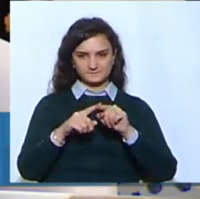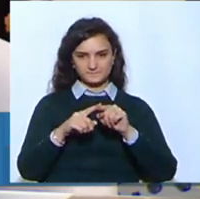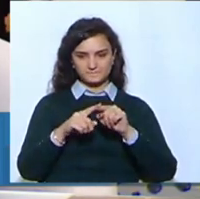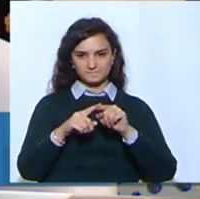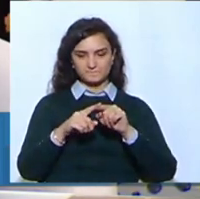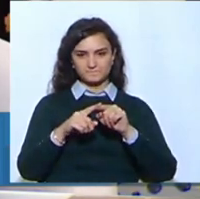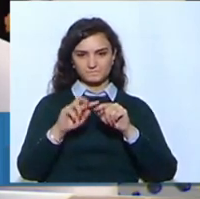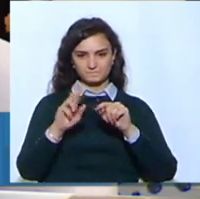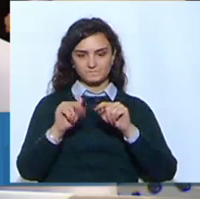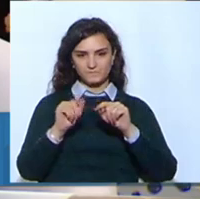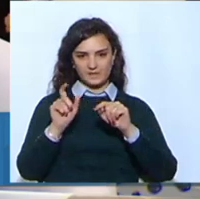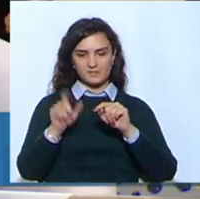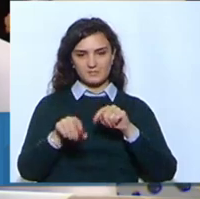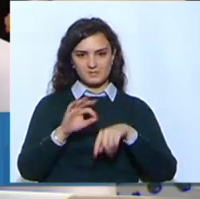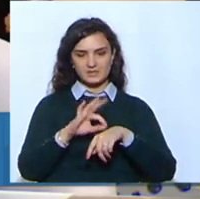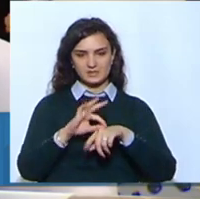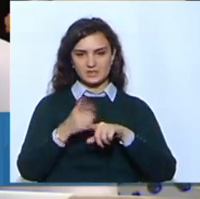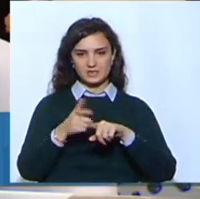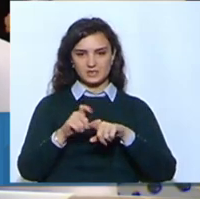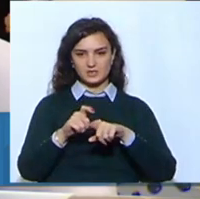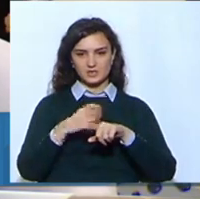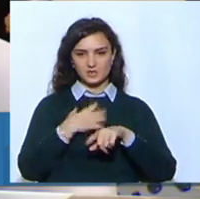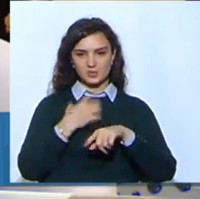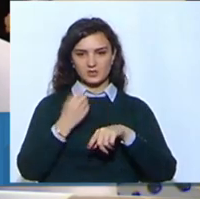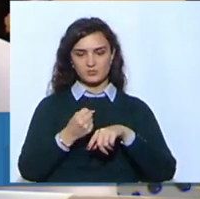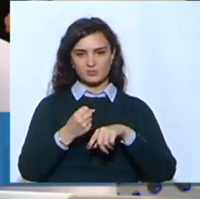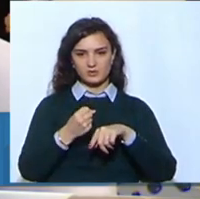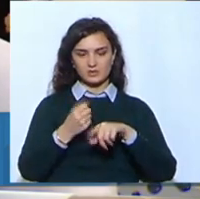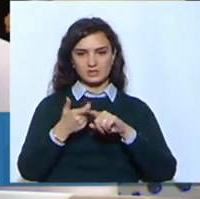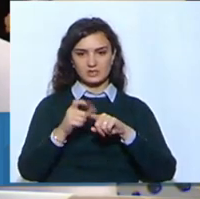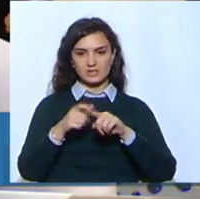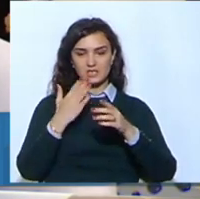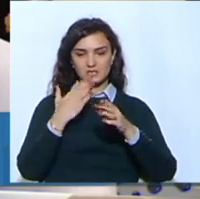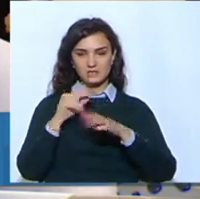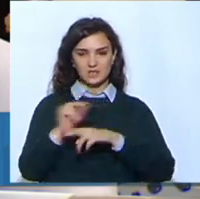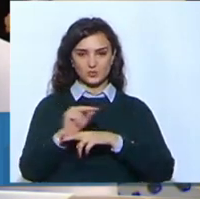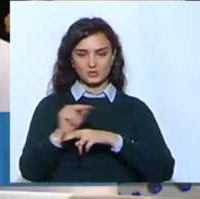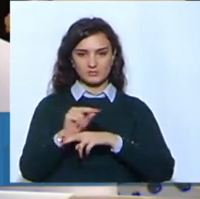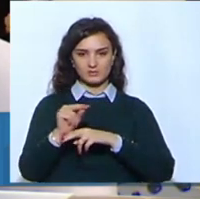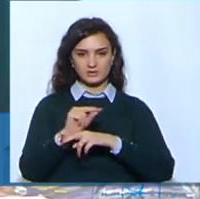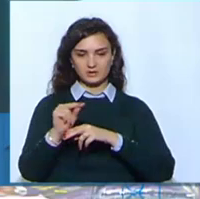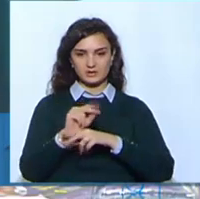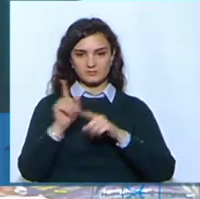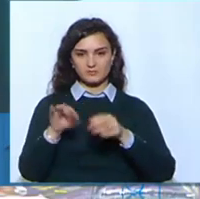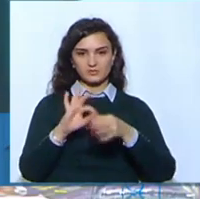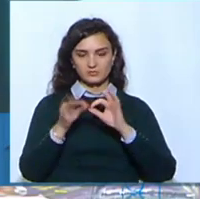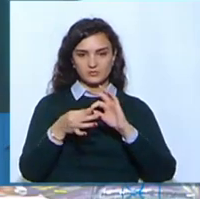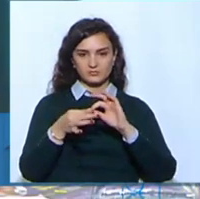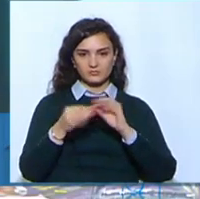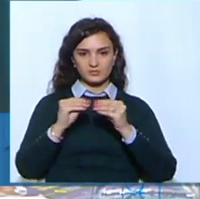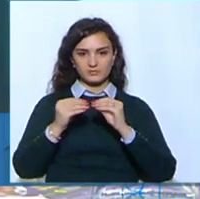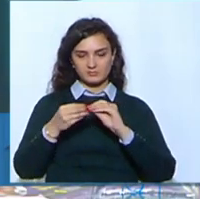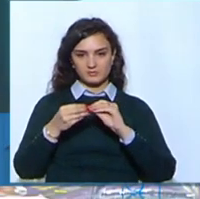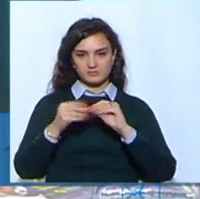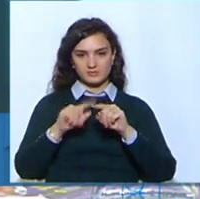და ფიზიკურად პაციენტი ძალიან შეწუხებულია. თუმცა ძალიან ადვილად განკურნებადია, ანუ კონკრეტულ პრობლემას მალე